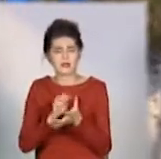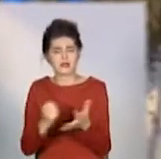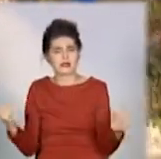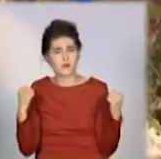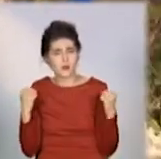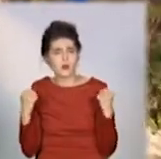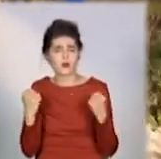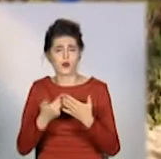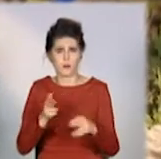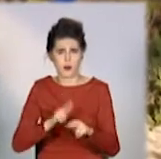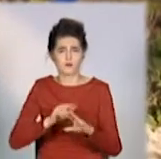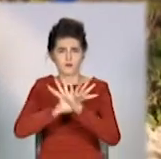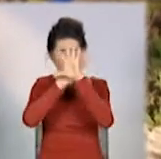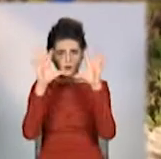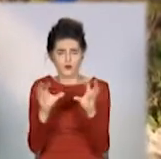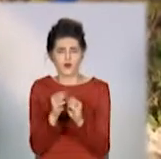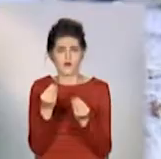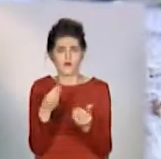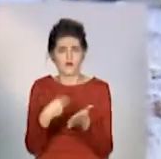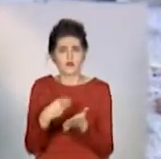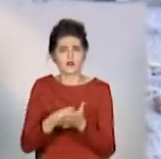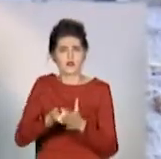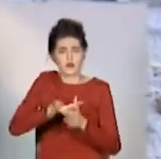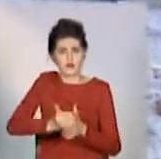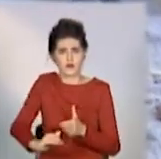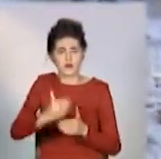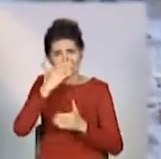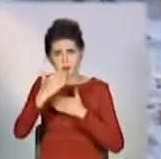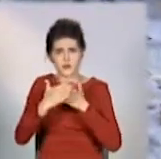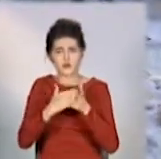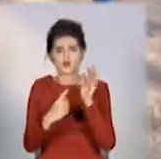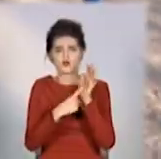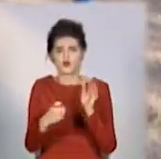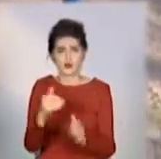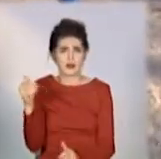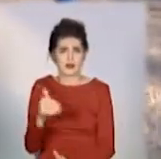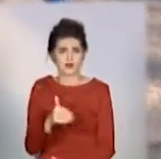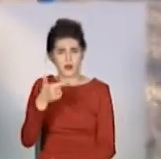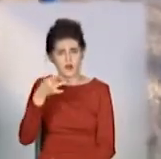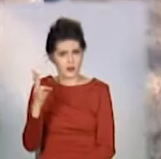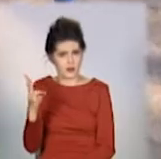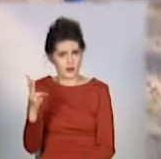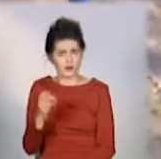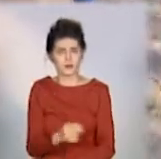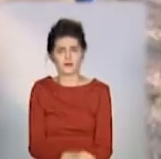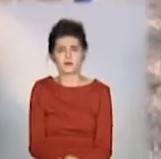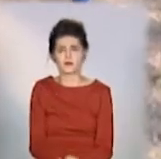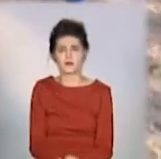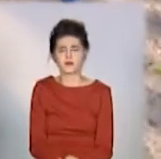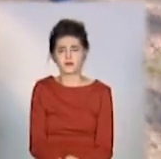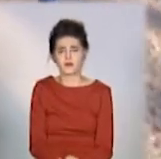позайматися. Загалом на реалізацію проєктів витрачено понад 600 тисяч гривень. Готов?